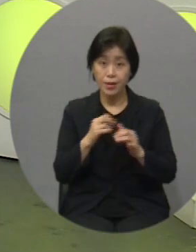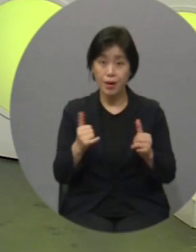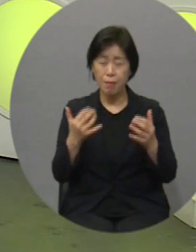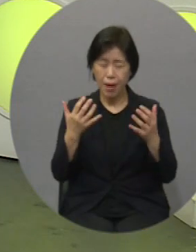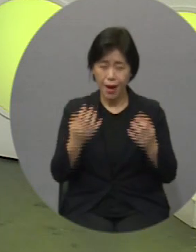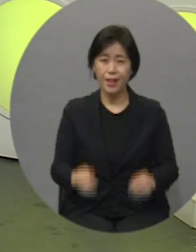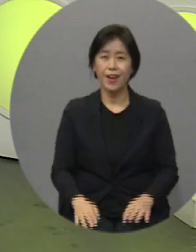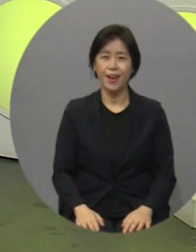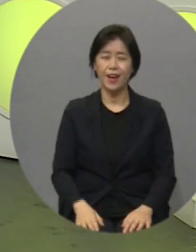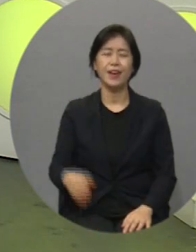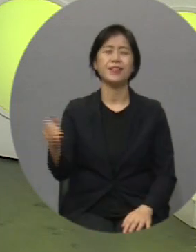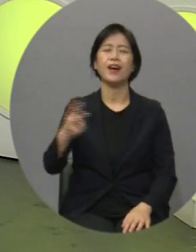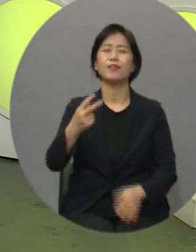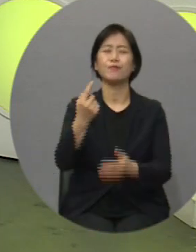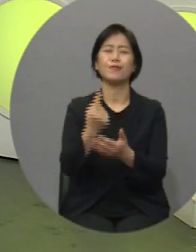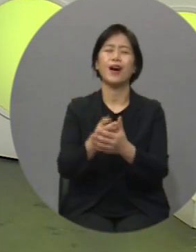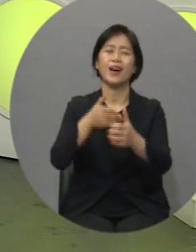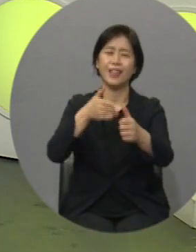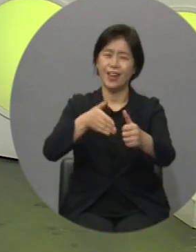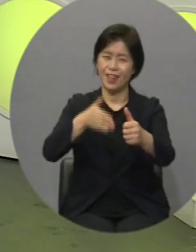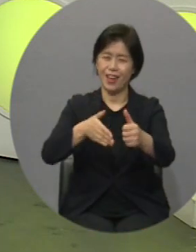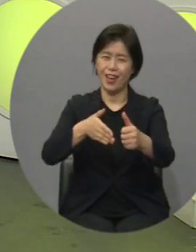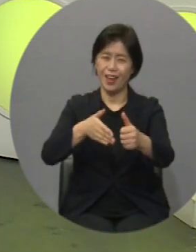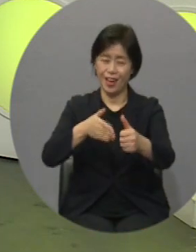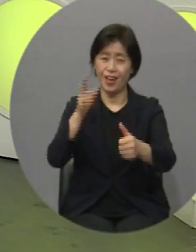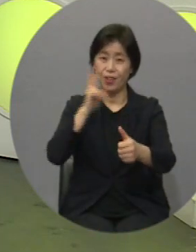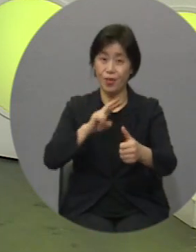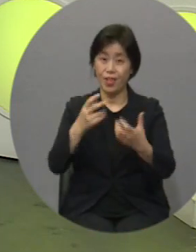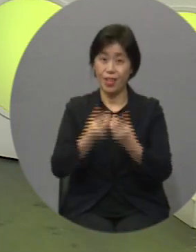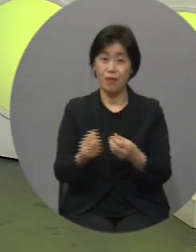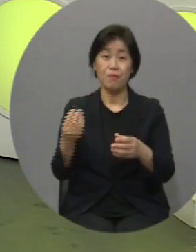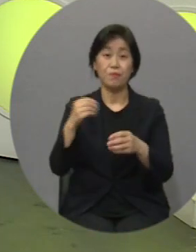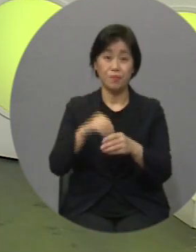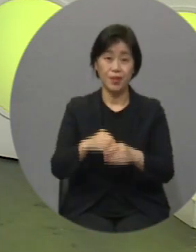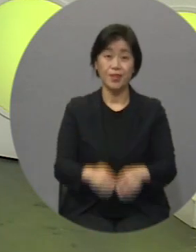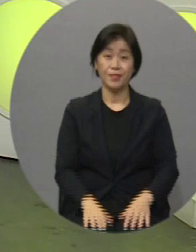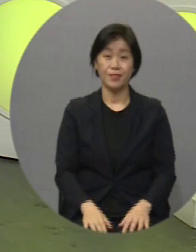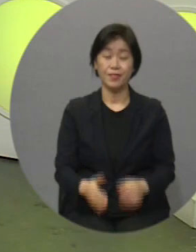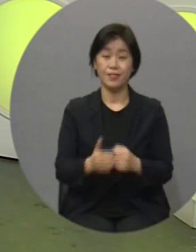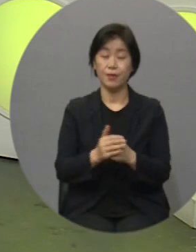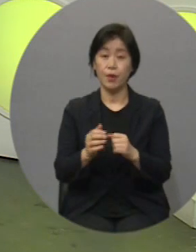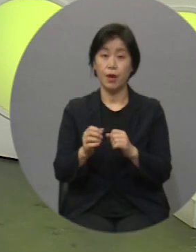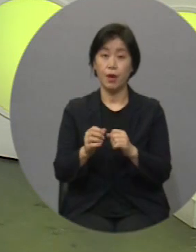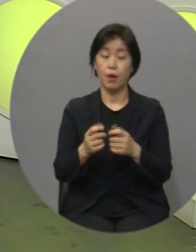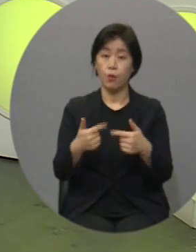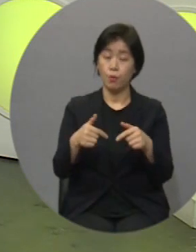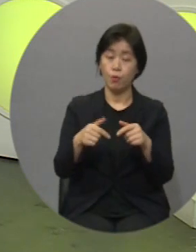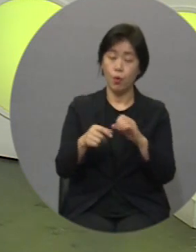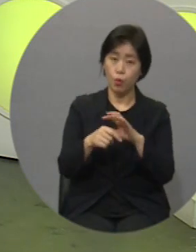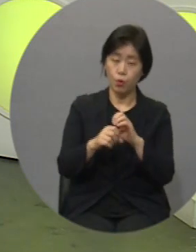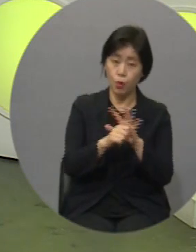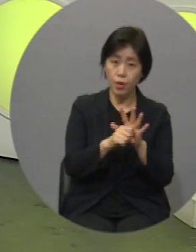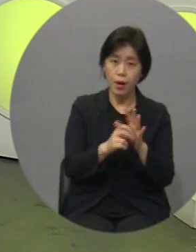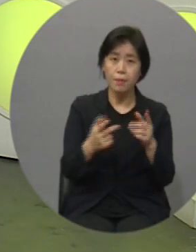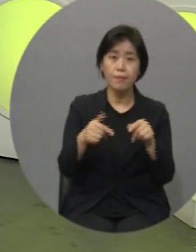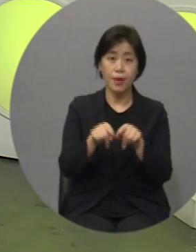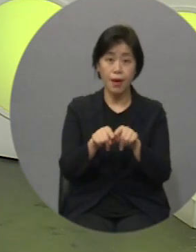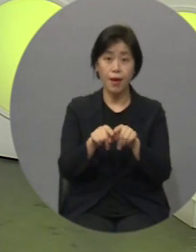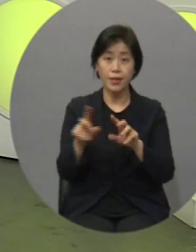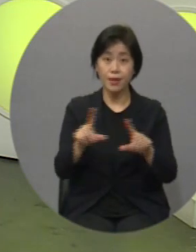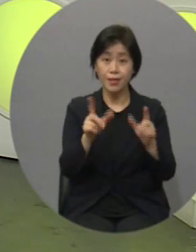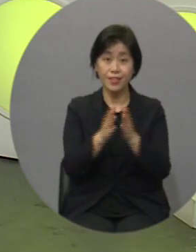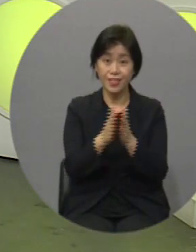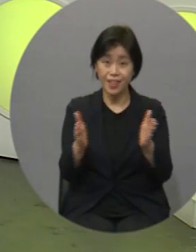더 찾아주십사라는 네. 노래의 내용이에요. 그래서 위드 코로나도 시작됐고 이러니까 우리 함께